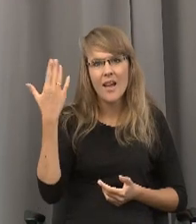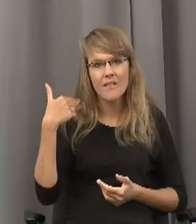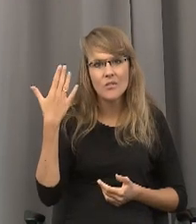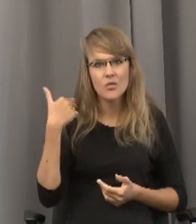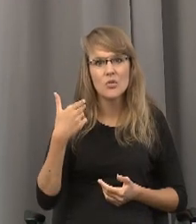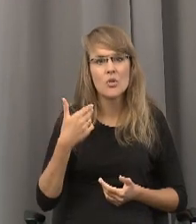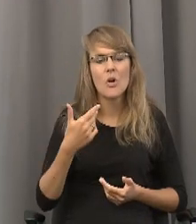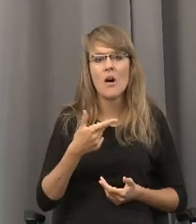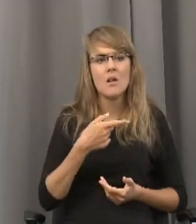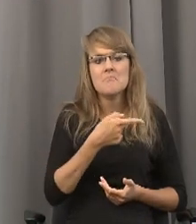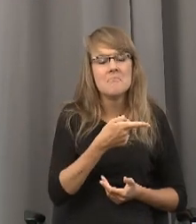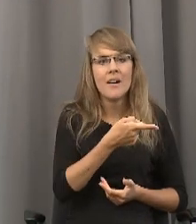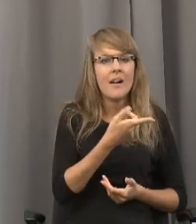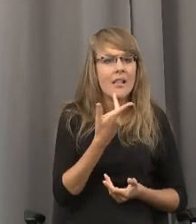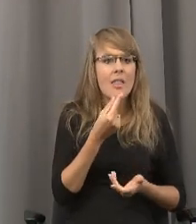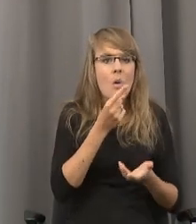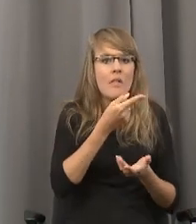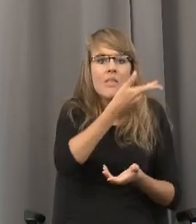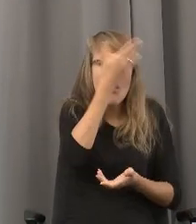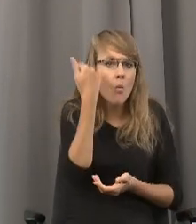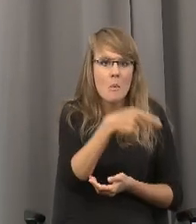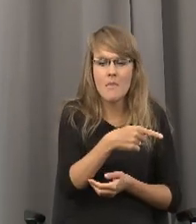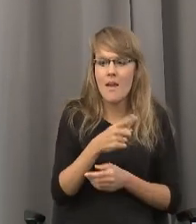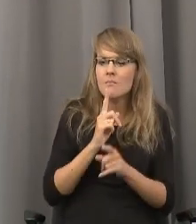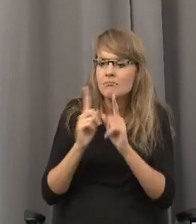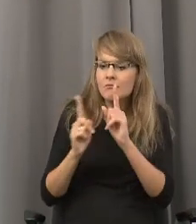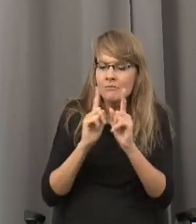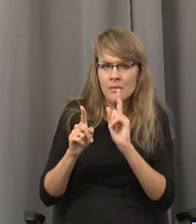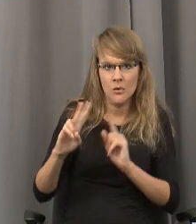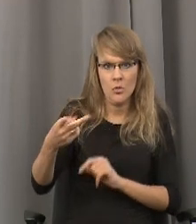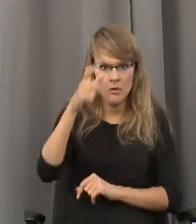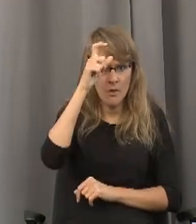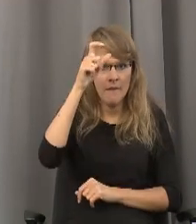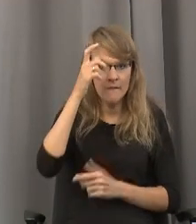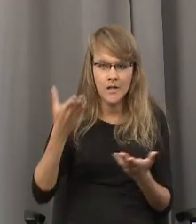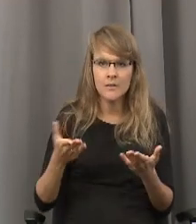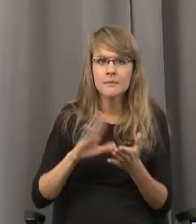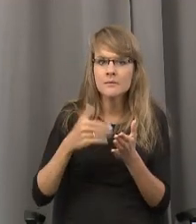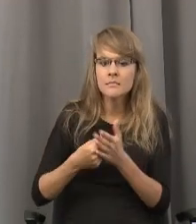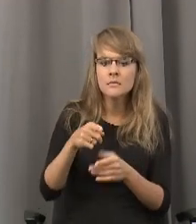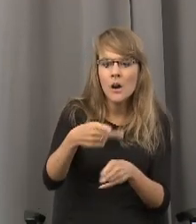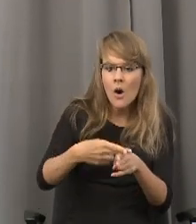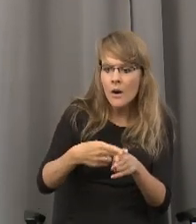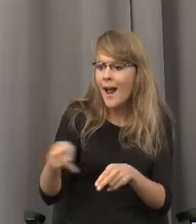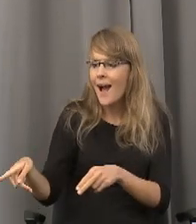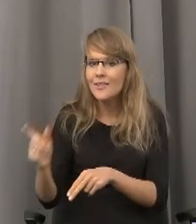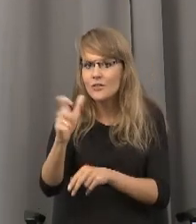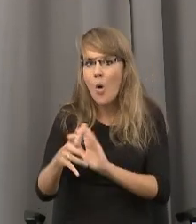jak się komunikować z drugim człowiekiem, jak się komunikować z opiekunem chorego, a już